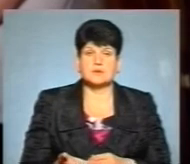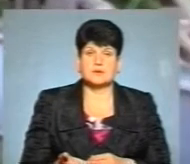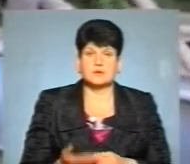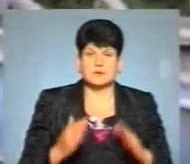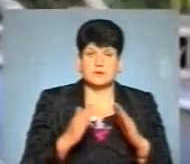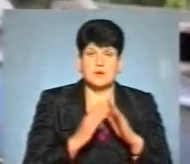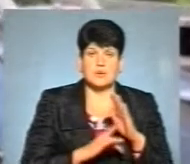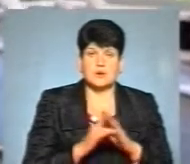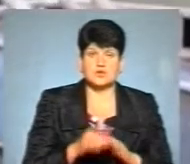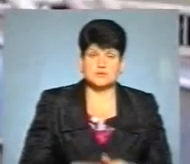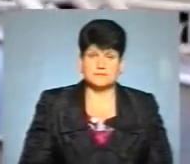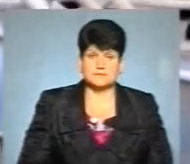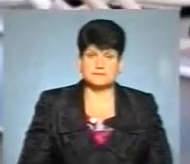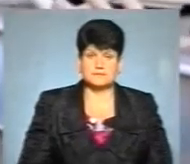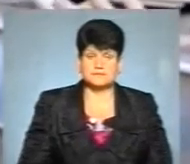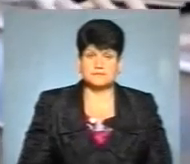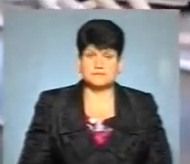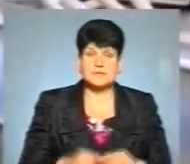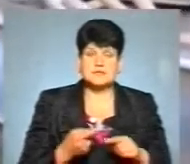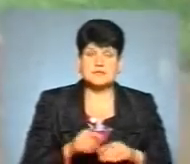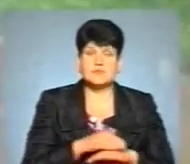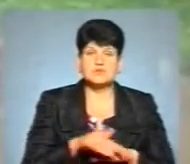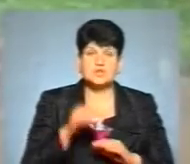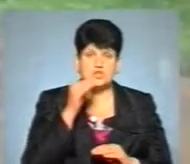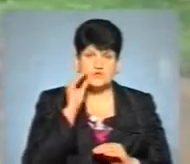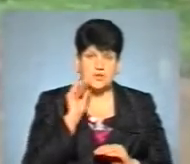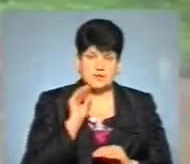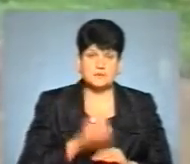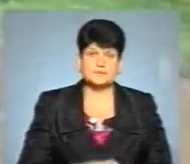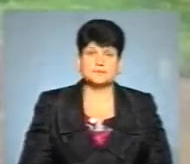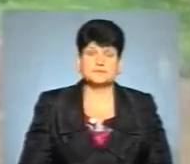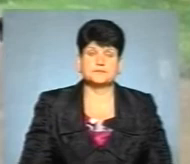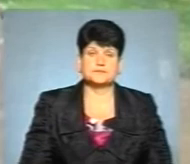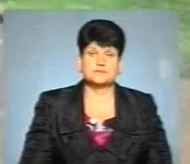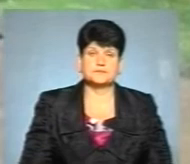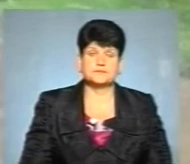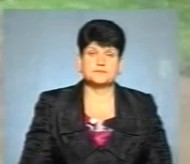горищі. Це вулиця Шевченка.